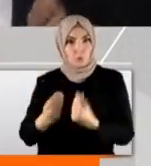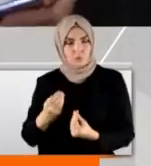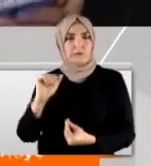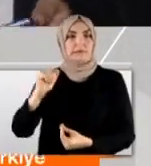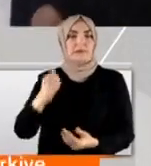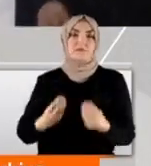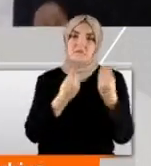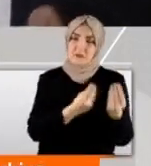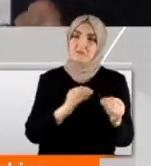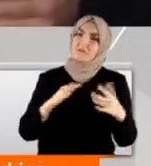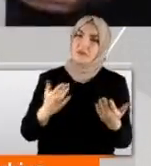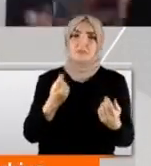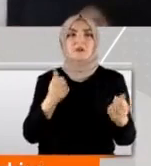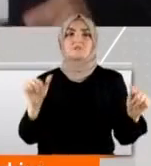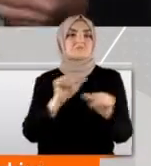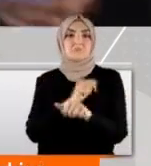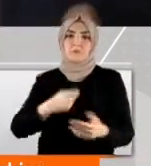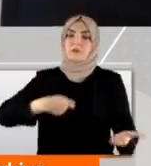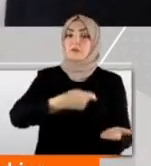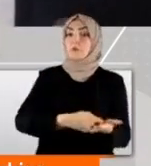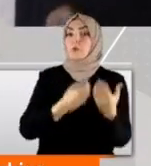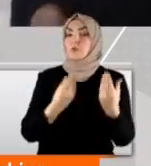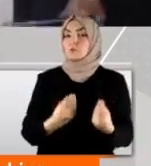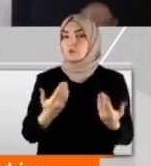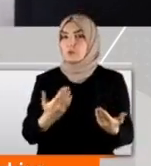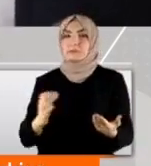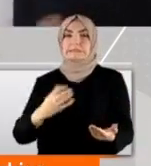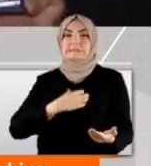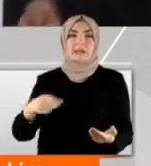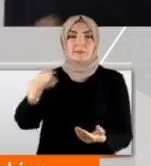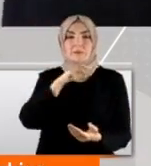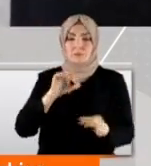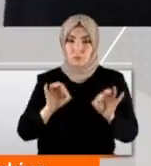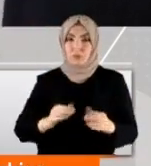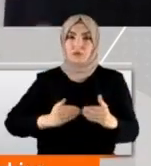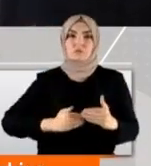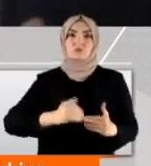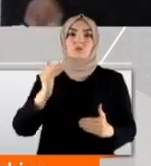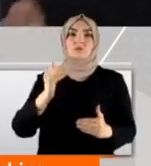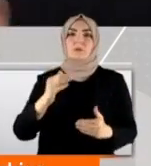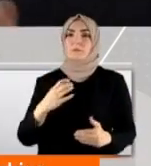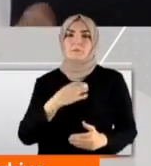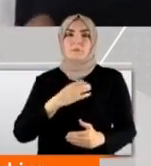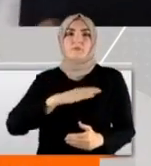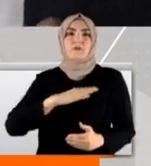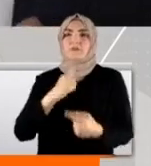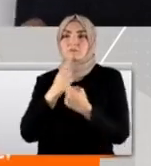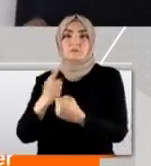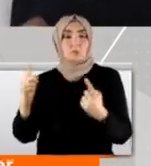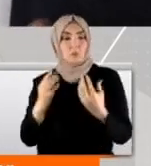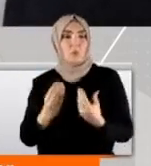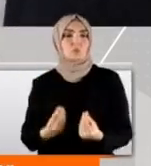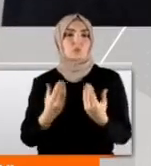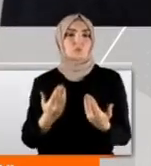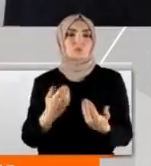Maraş'taki mülklerinin sahipliklerini bundan sonra rahat bir şekilde iddia edebilecekler Rumlar. Bununla ilgili Cumhurbaşkanı Erdoğan